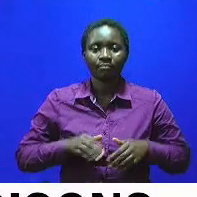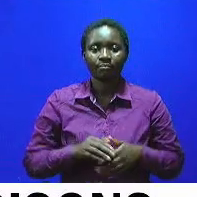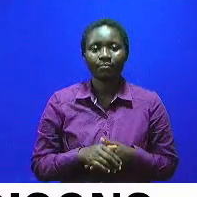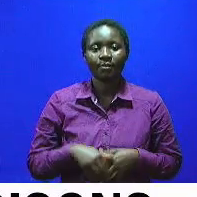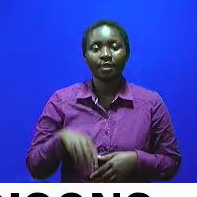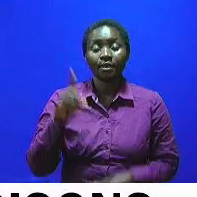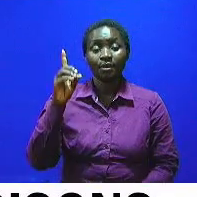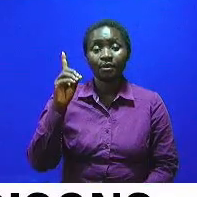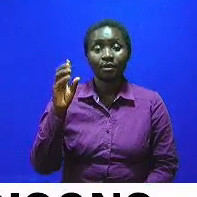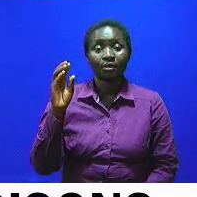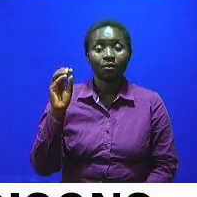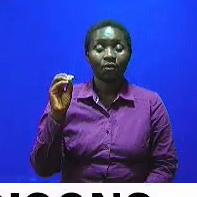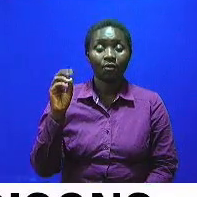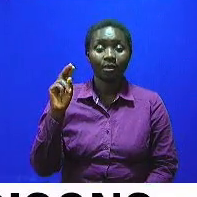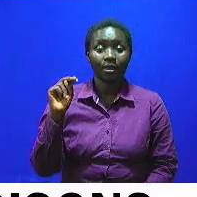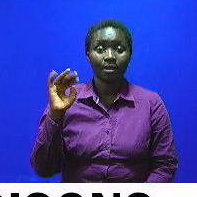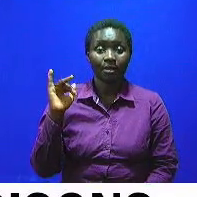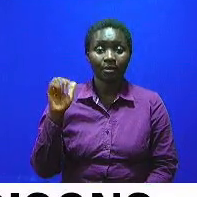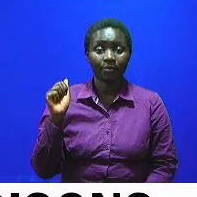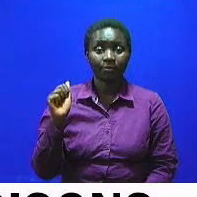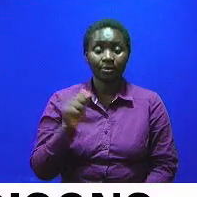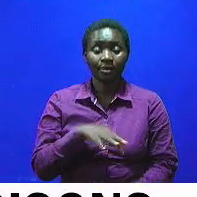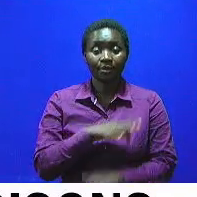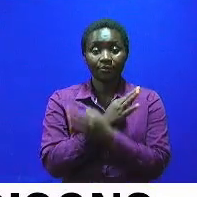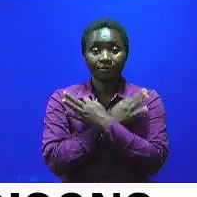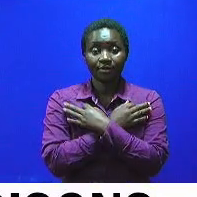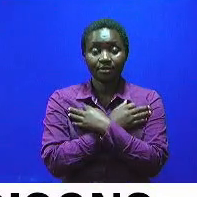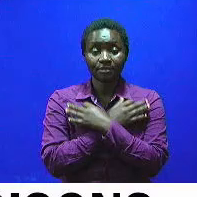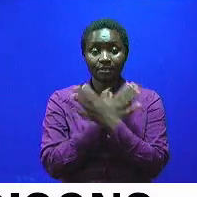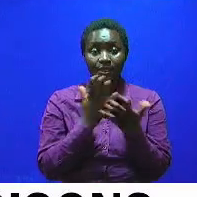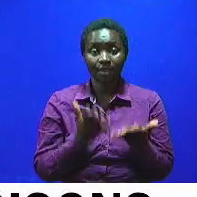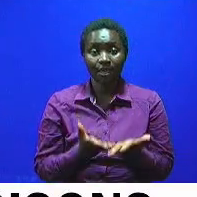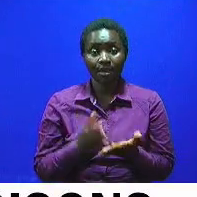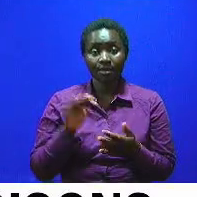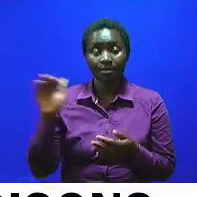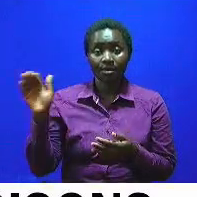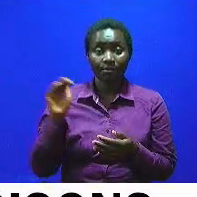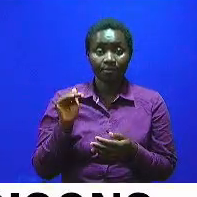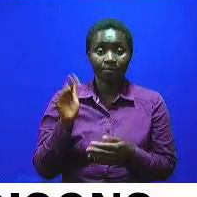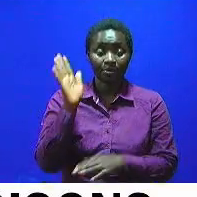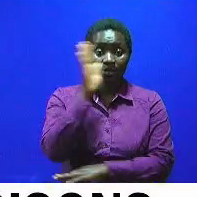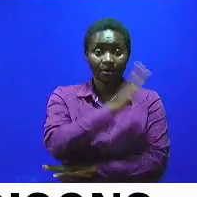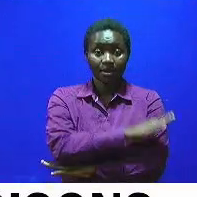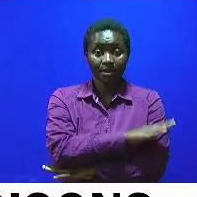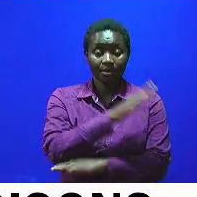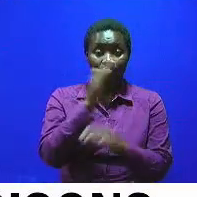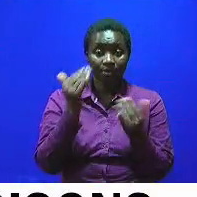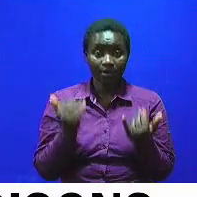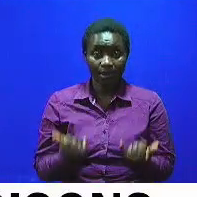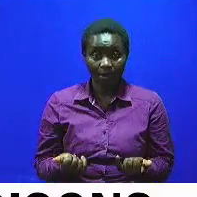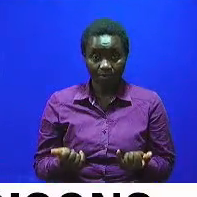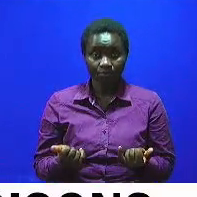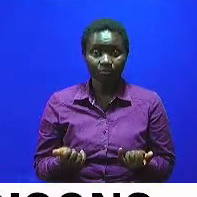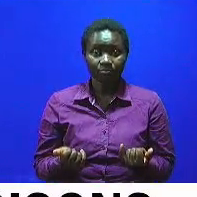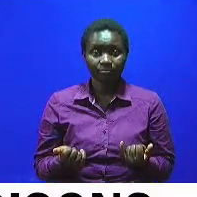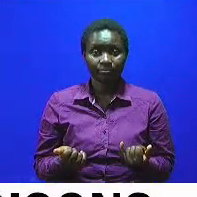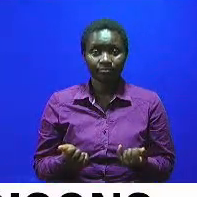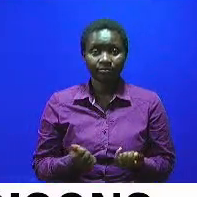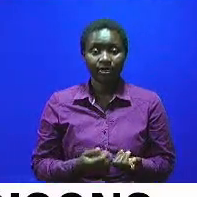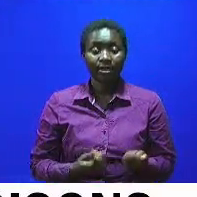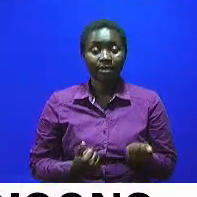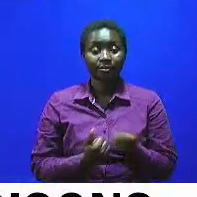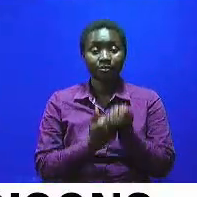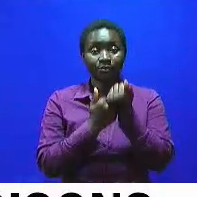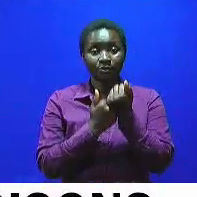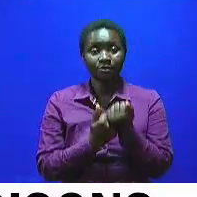Aburi aba sani bae no bonzi bare ngega ga kurumambi pakabwa iririga na indi tuachicha go support